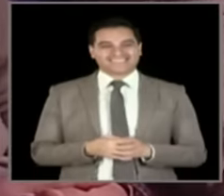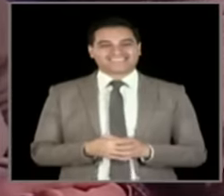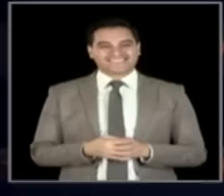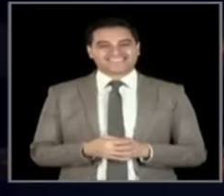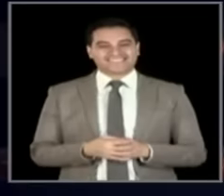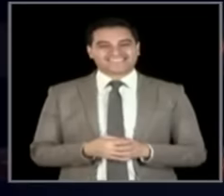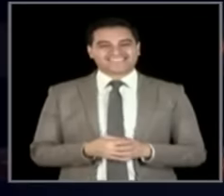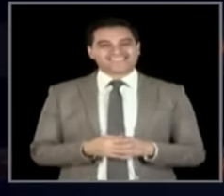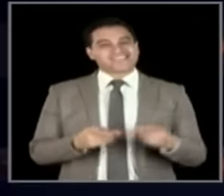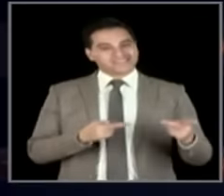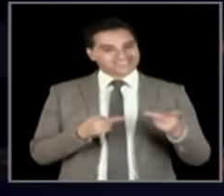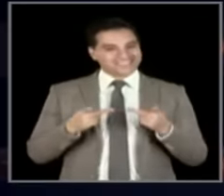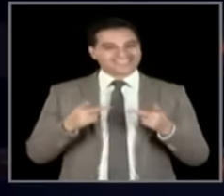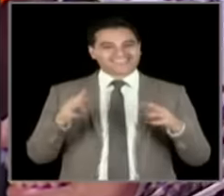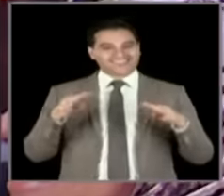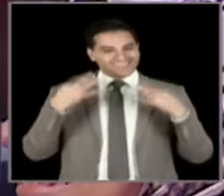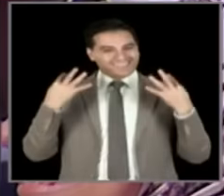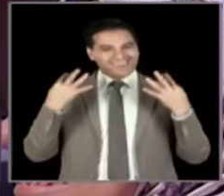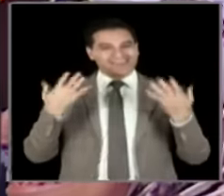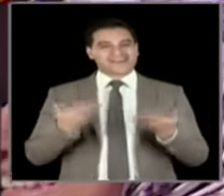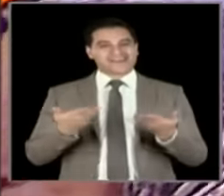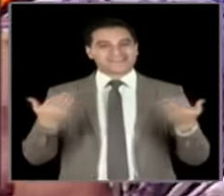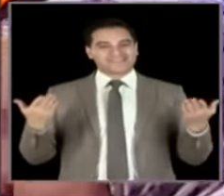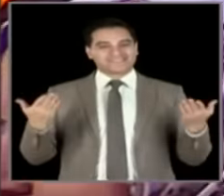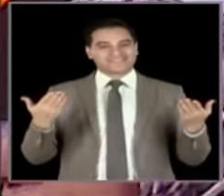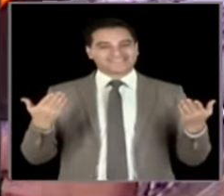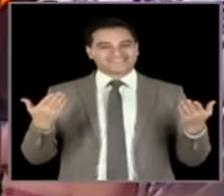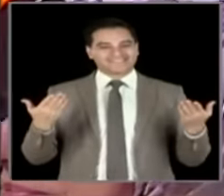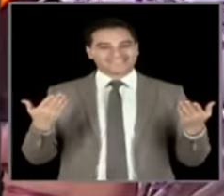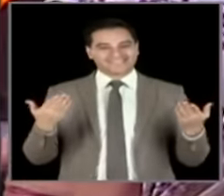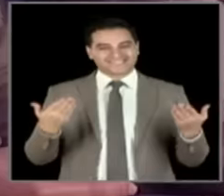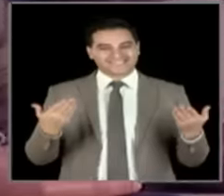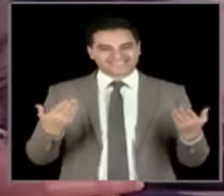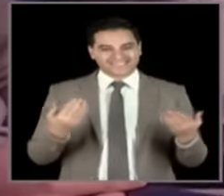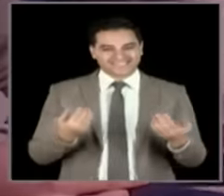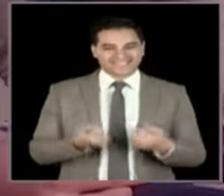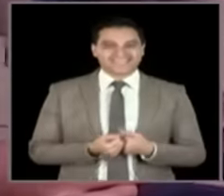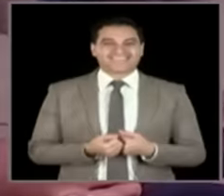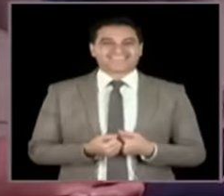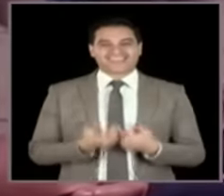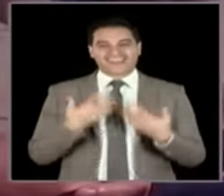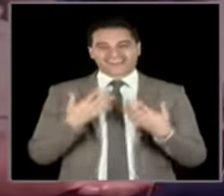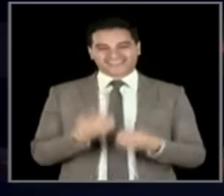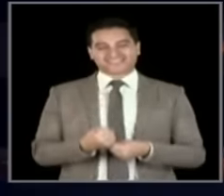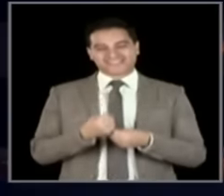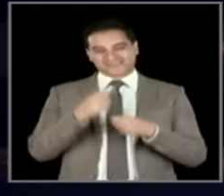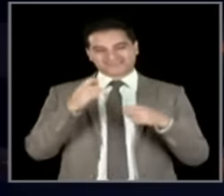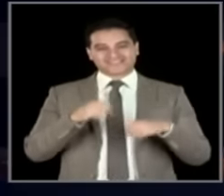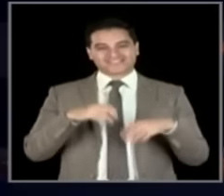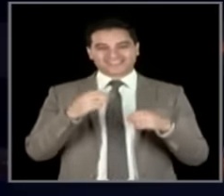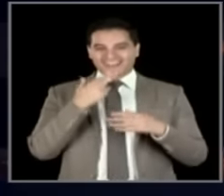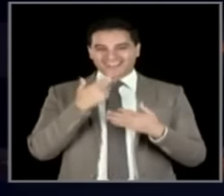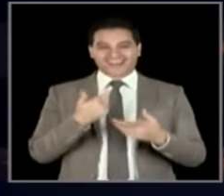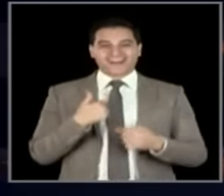لا ومشاهدينا الكرام كمان. لا ده انت حافظ ما شاء الله، ربنا يبارك فيه. كده